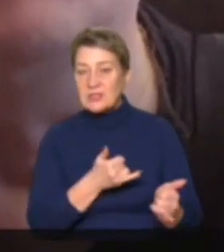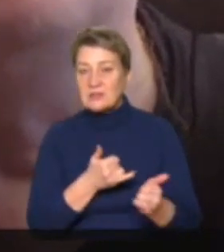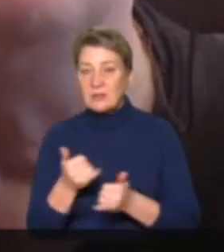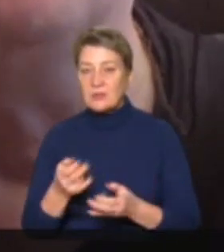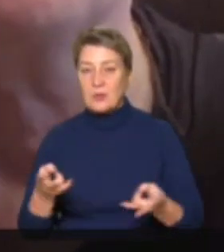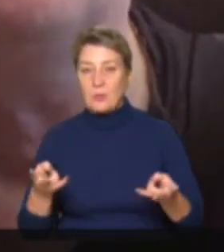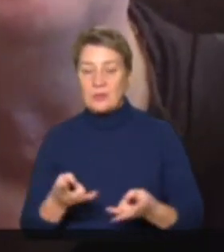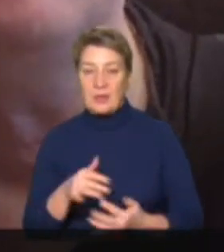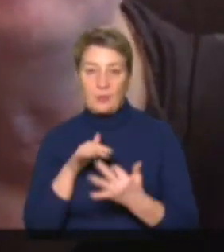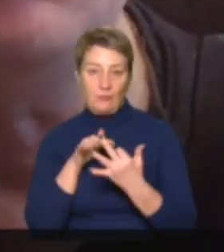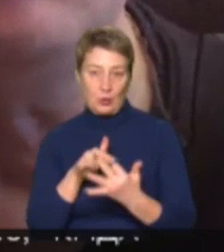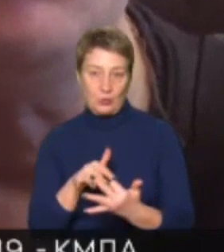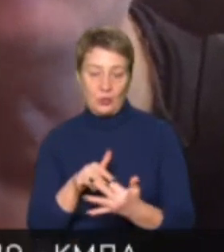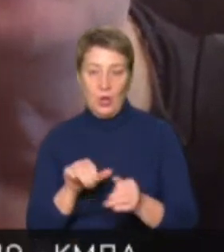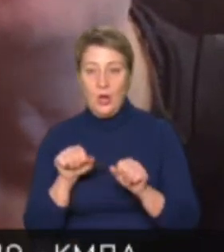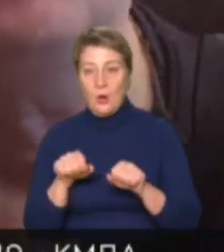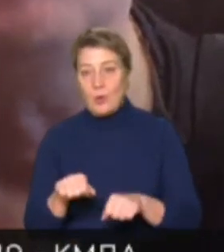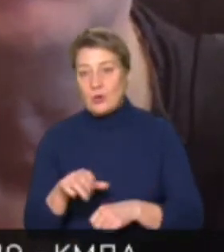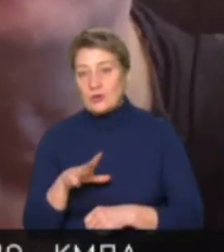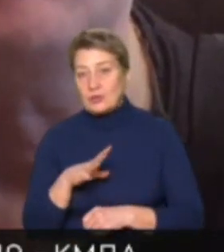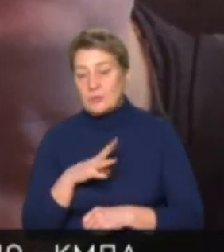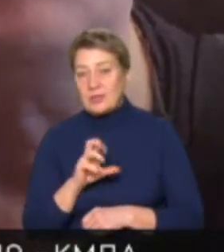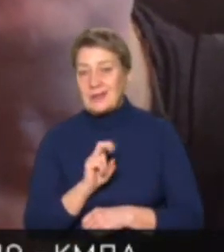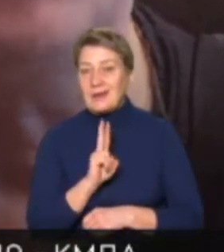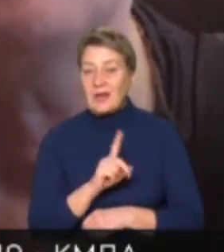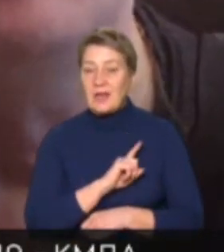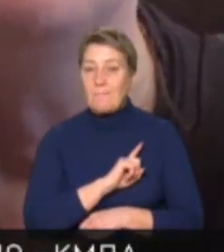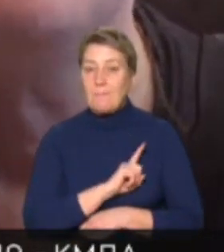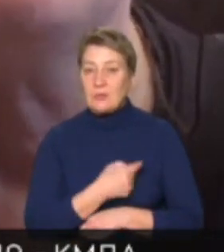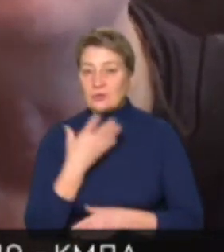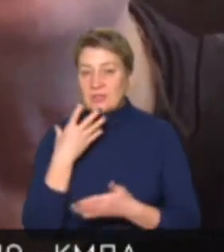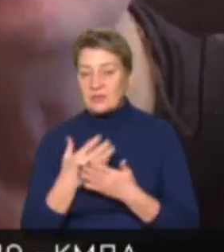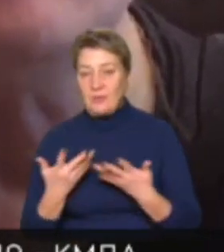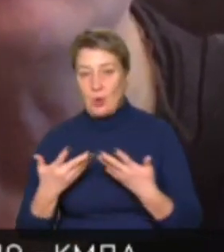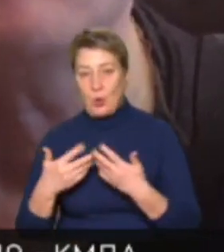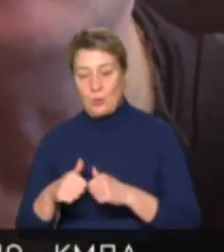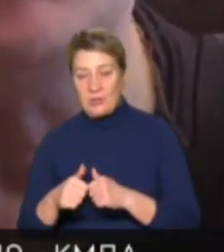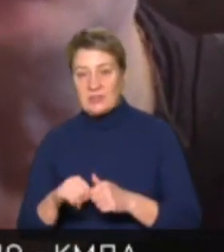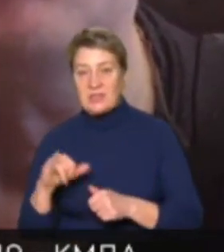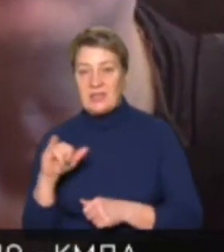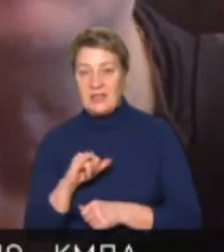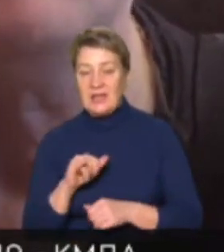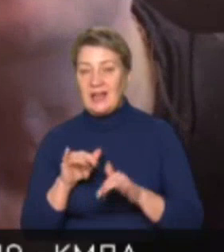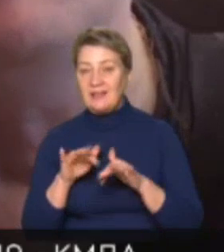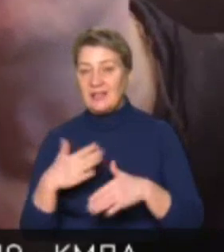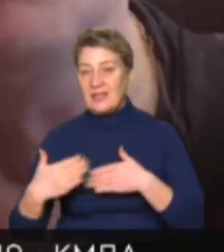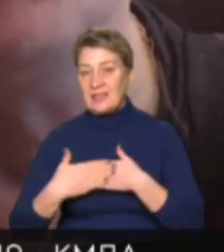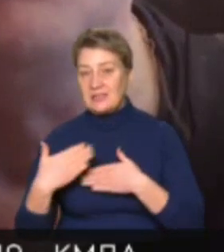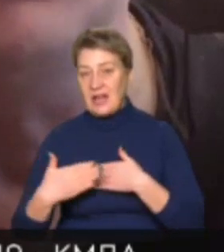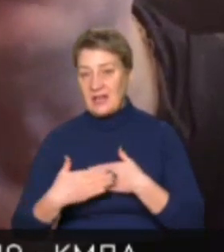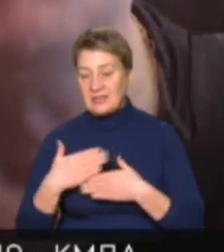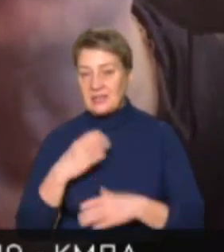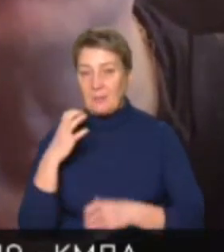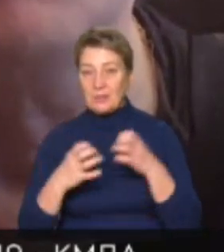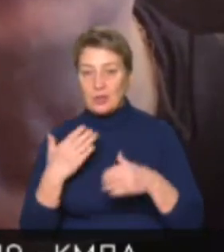фронту. Тут може бути і як потужності самого комплексу, так і дії санкцій, міжнародних санкцій, тому що